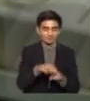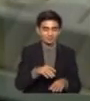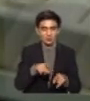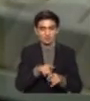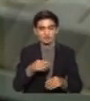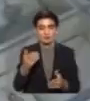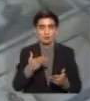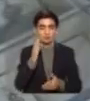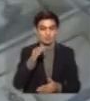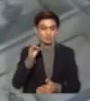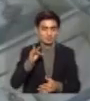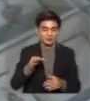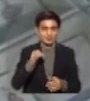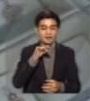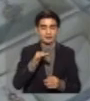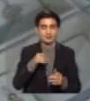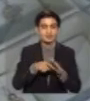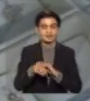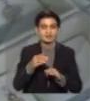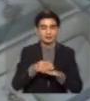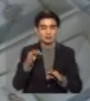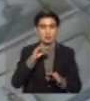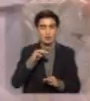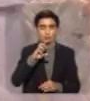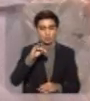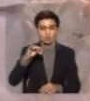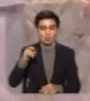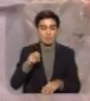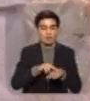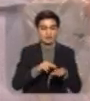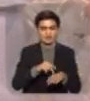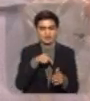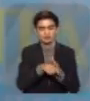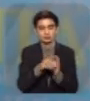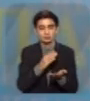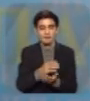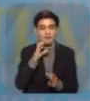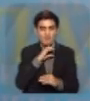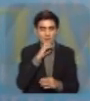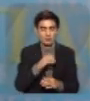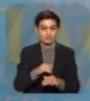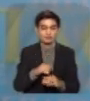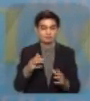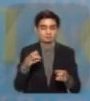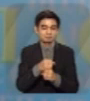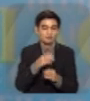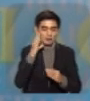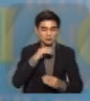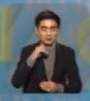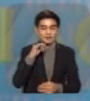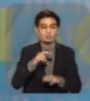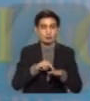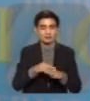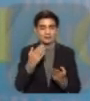подотчетность ломбардов перед кредитным бюро, которому будет доступ у полиции, повысит раскрываемость краж. Если у полиции будет